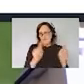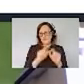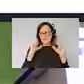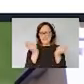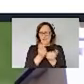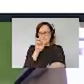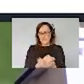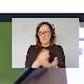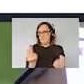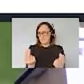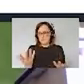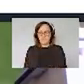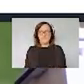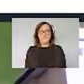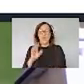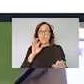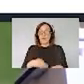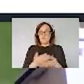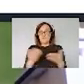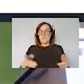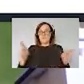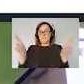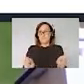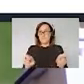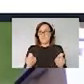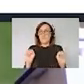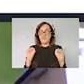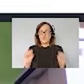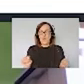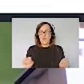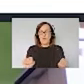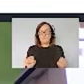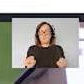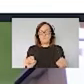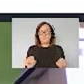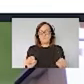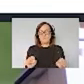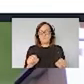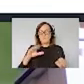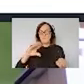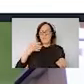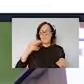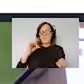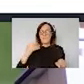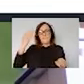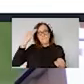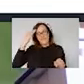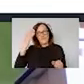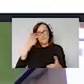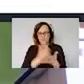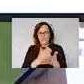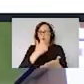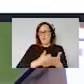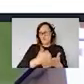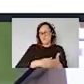zajęcia. I drodzy Państwo, zaczynamy od działania, tak jak powiedziałam, czyli zaczynamy od Mentimetra. Pewnie część z Państwa już korzystała z